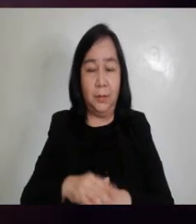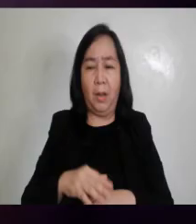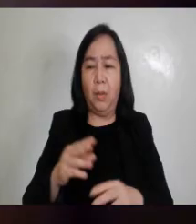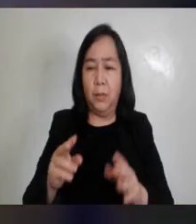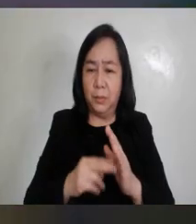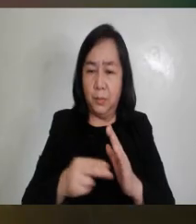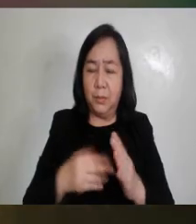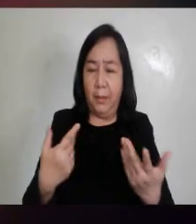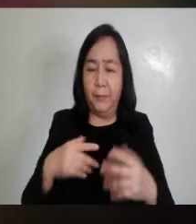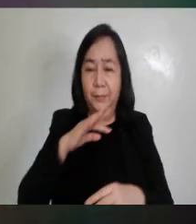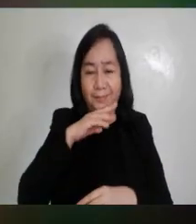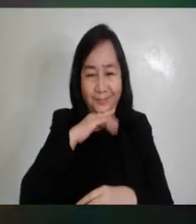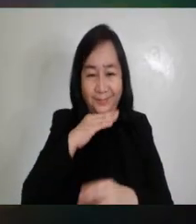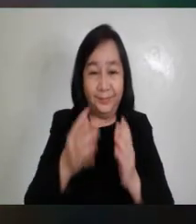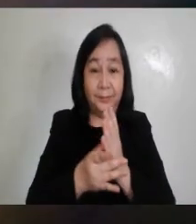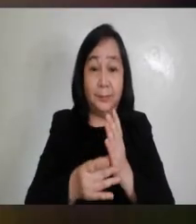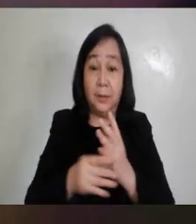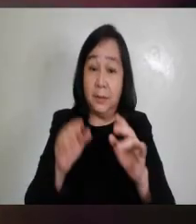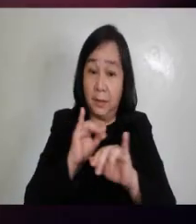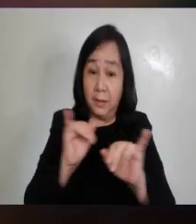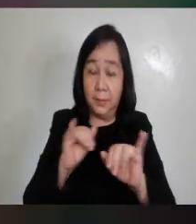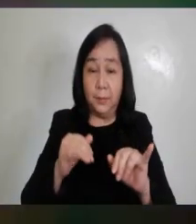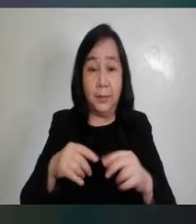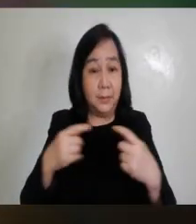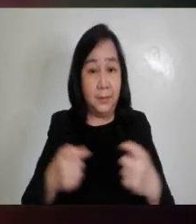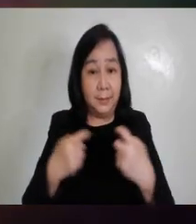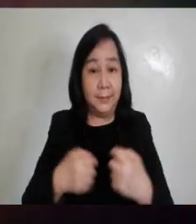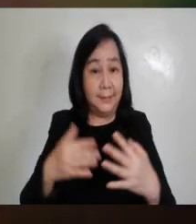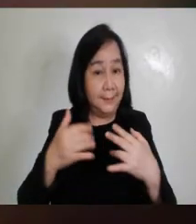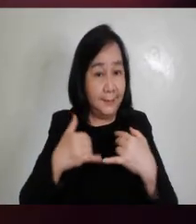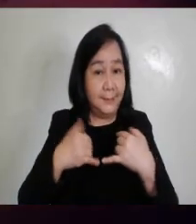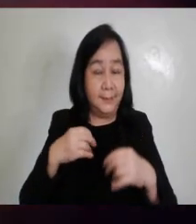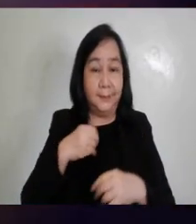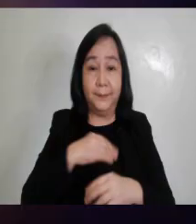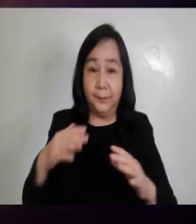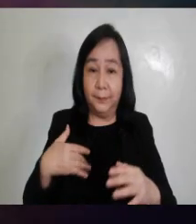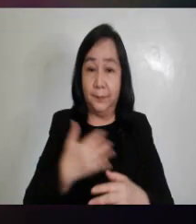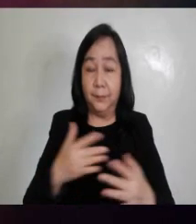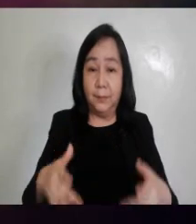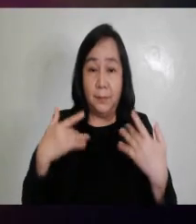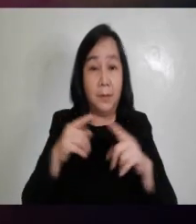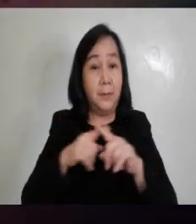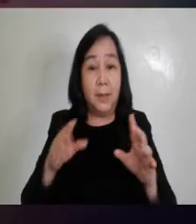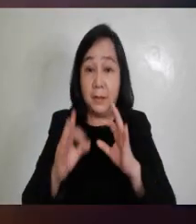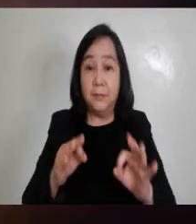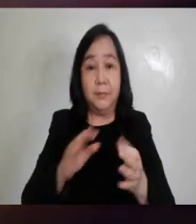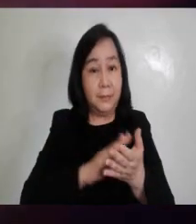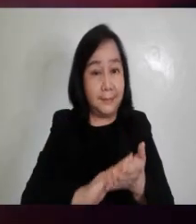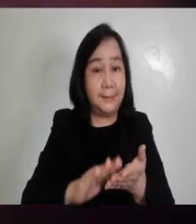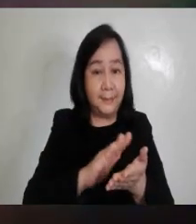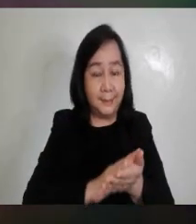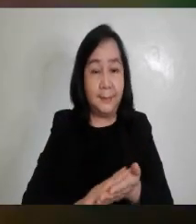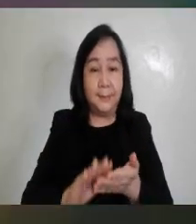ito ng dumi at grasa, tulad ng ating mga kasalanan na naiipon sa ating buhay. Subalit, kapag pinagana